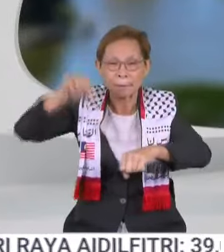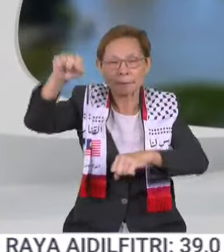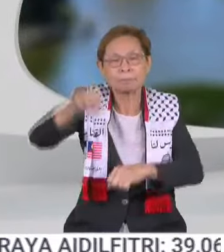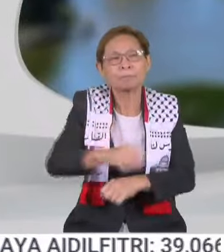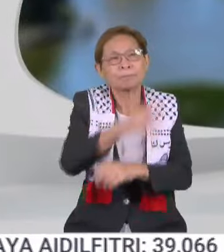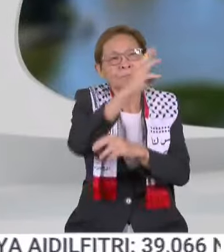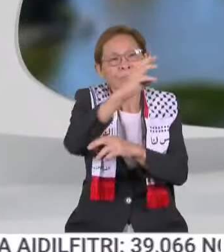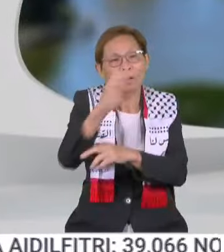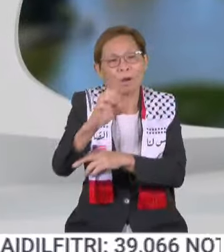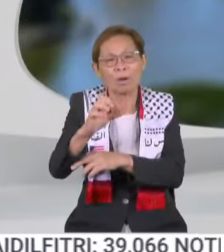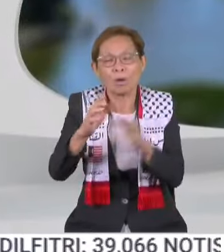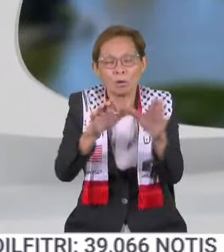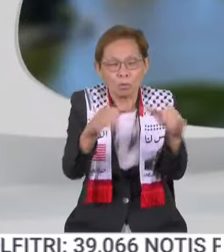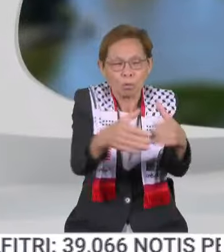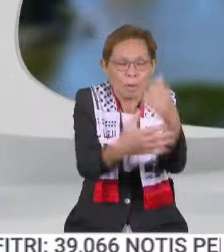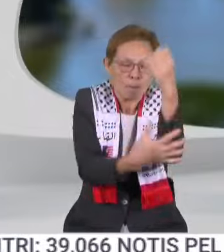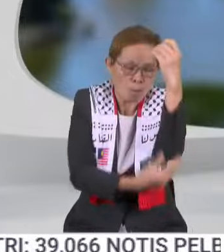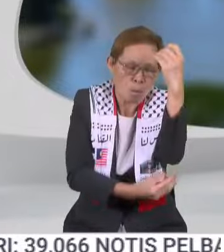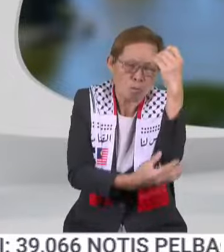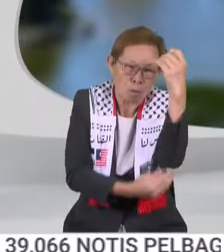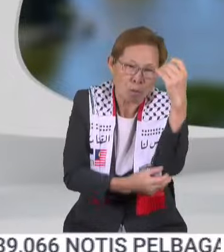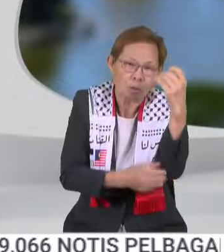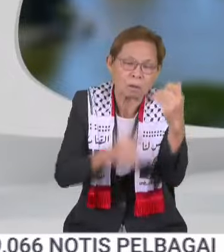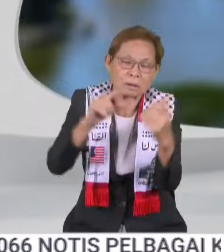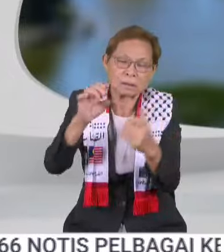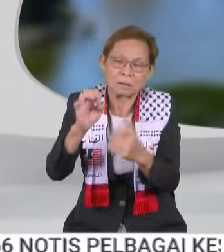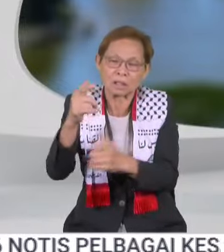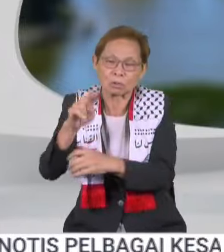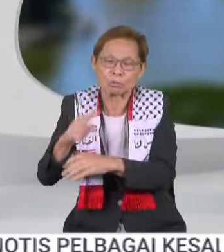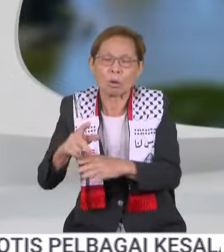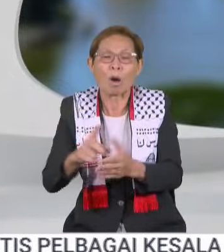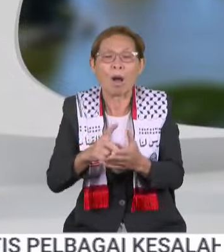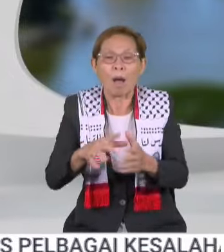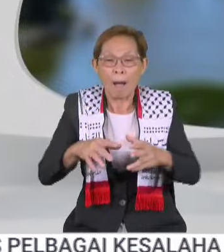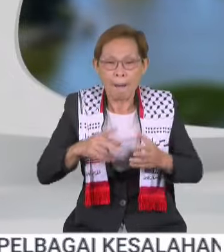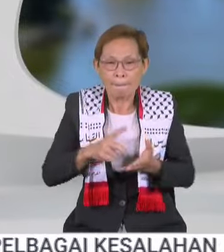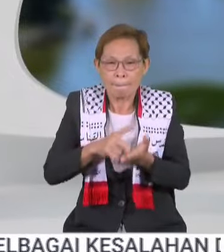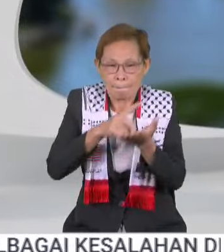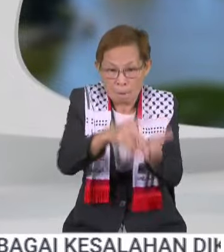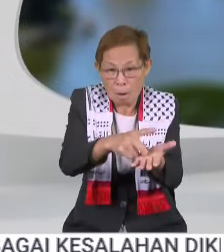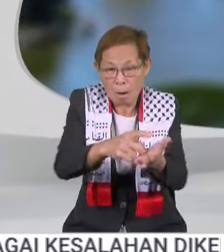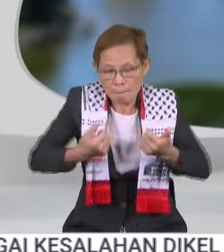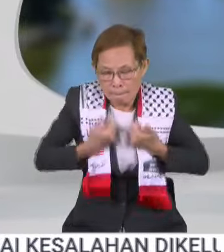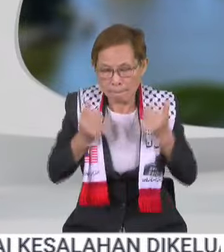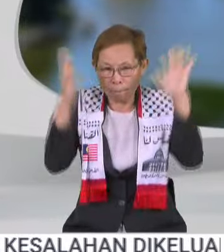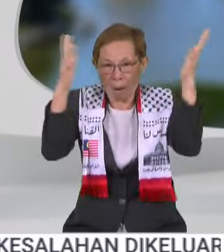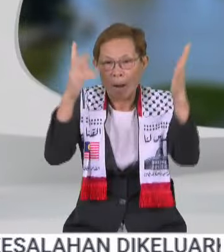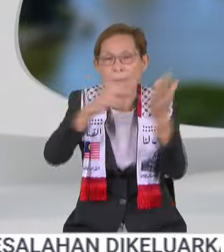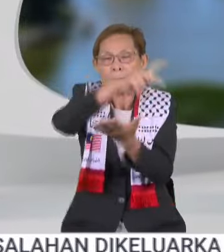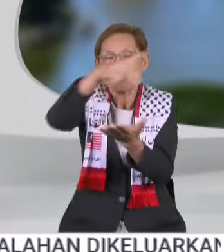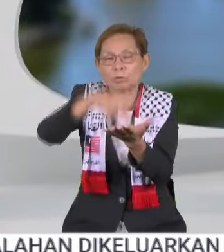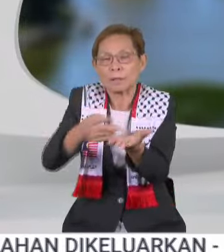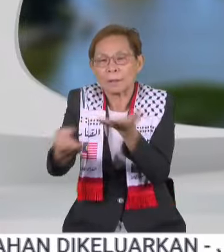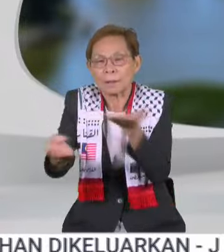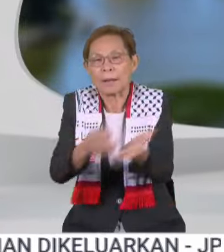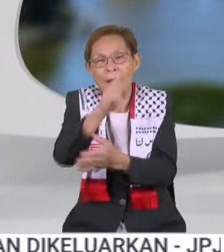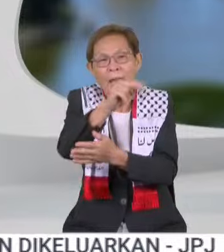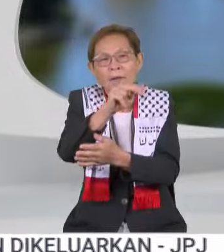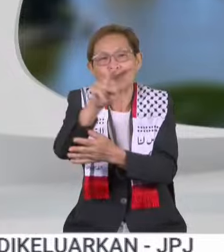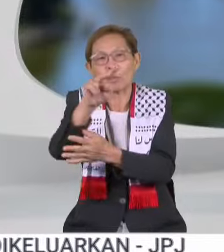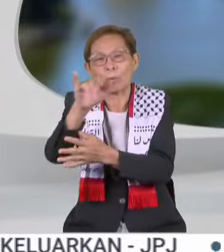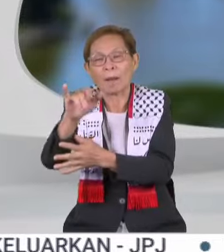Seramai 600 golongan asnaf di daerah Gedung menerima sumbangan sempena perayaan Hari Raya Aidilfitri daripada Pusat Khidmat N26